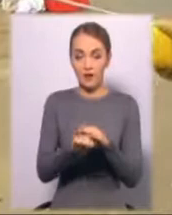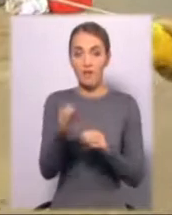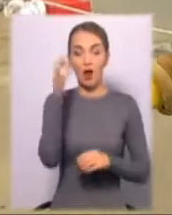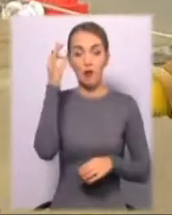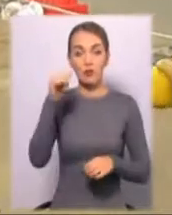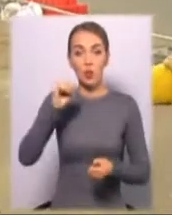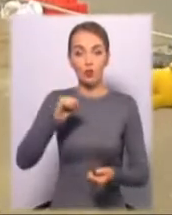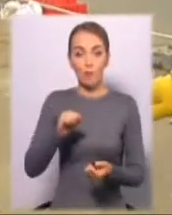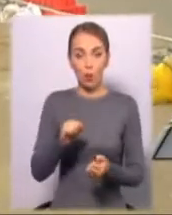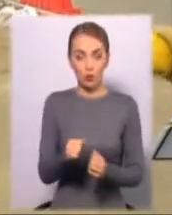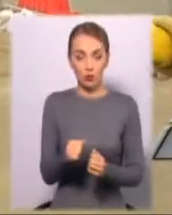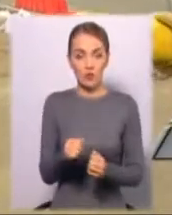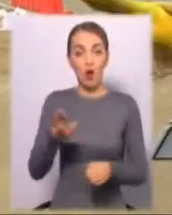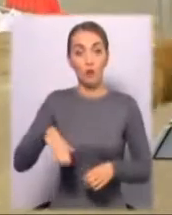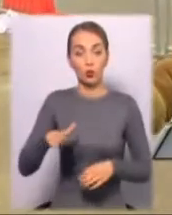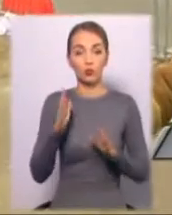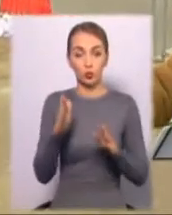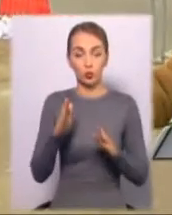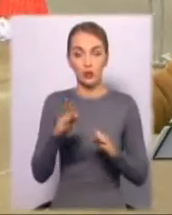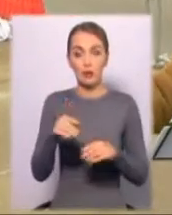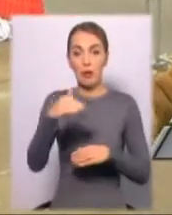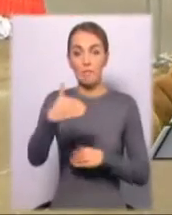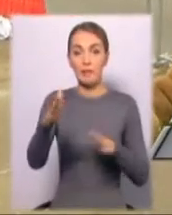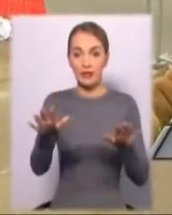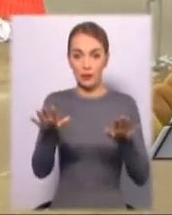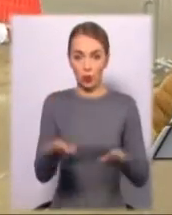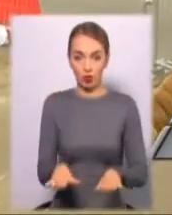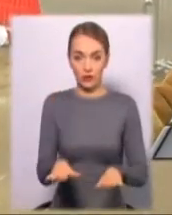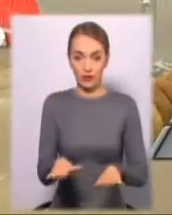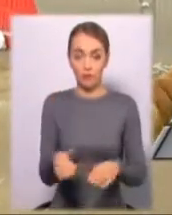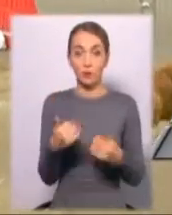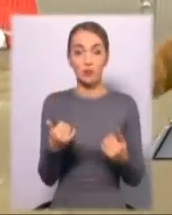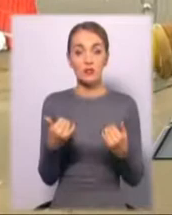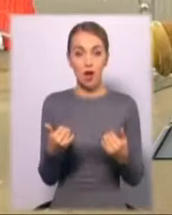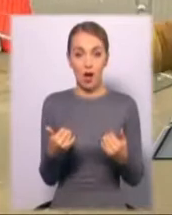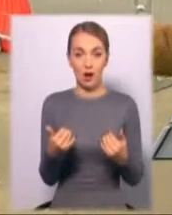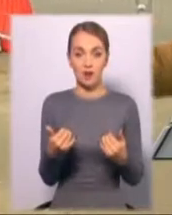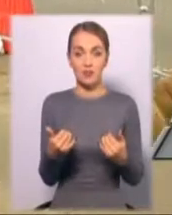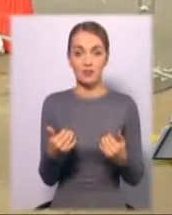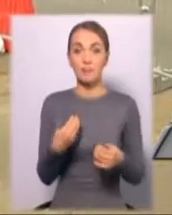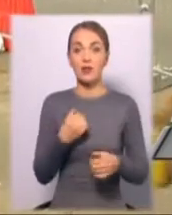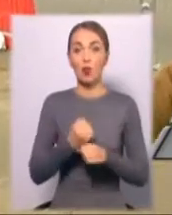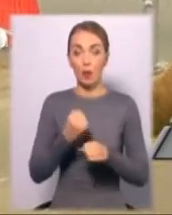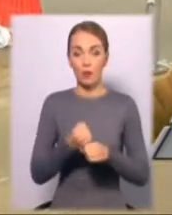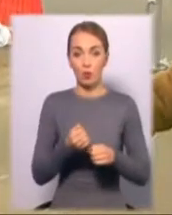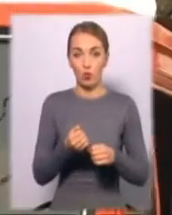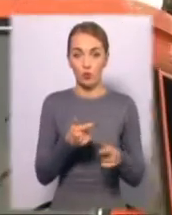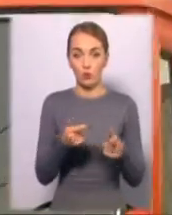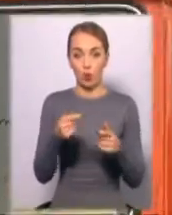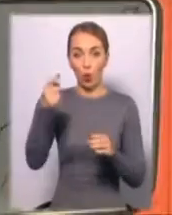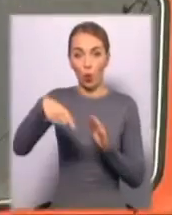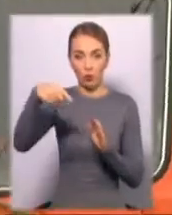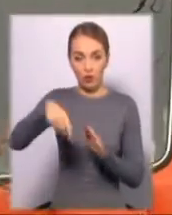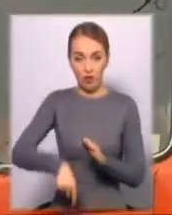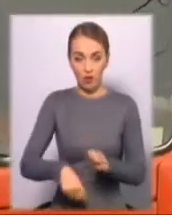утрамбовуватися, вібрируватися, а потім будуть пліти ложитися. Ну зараз ми робимо готовий котлован цей.